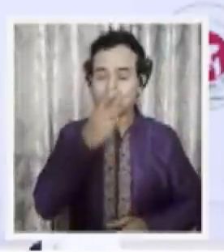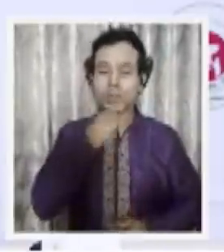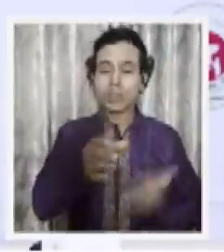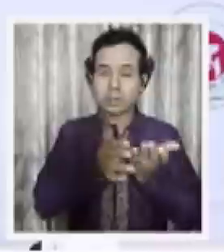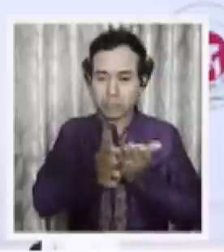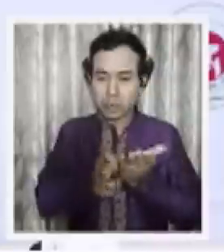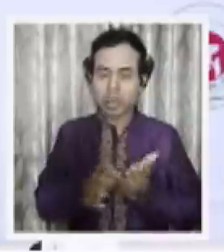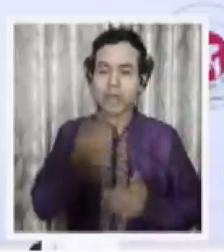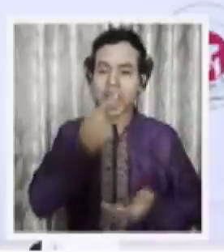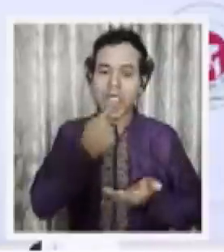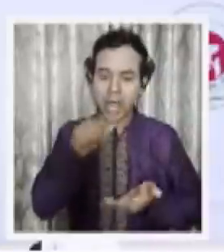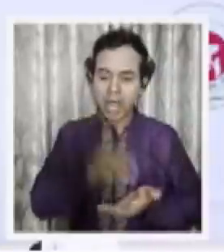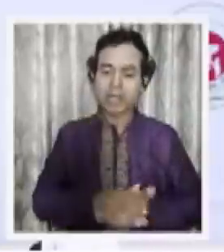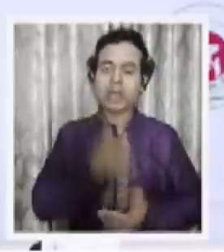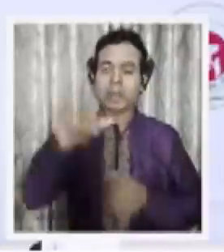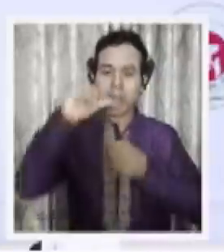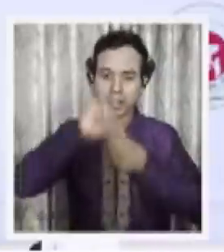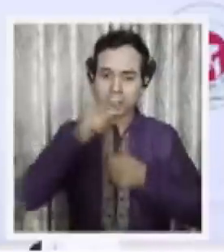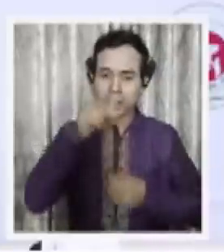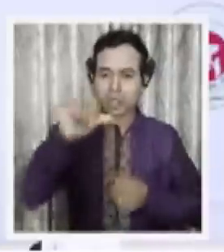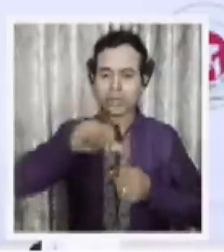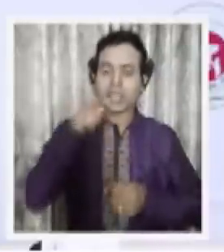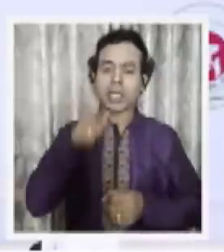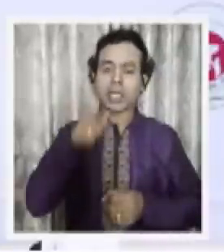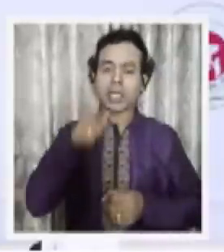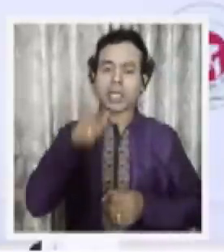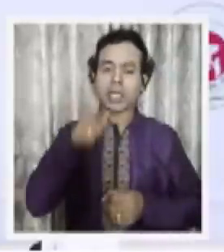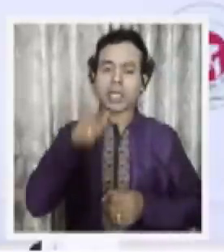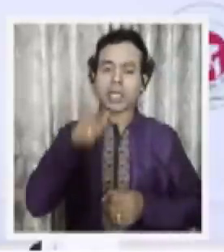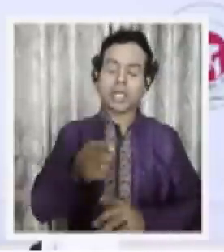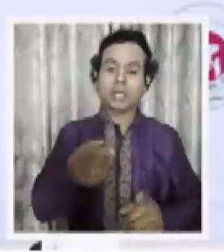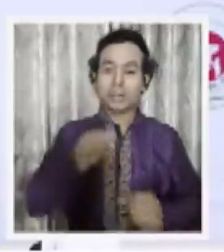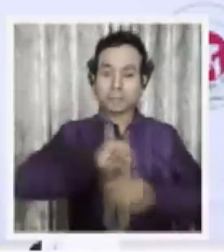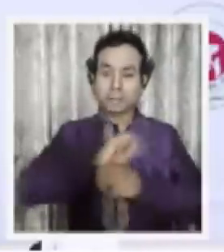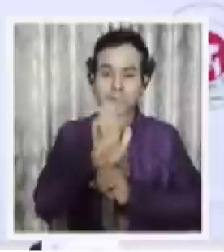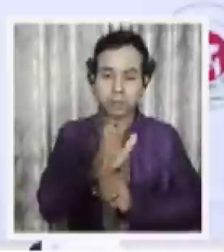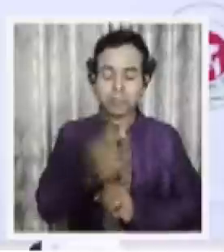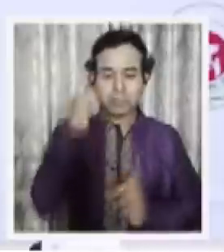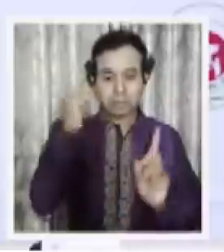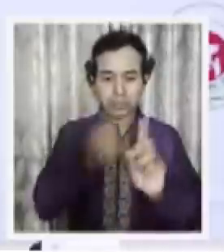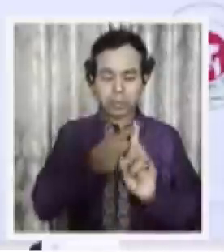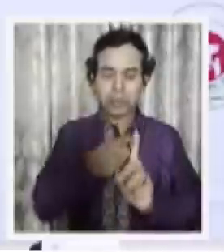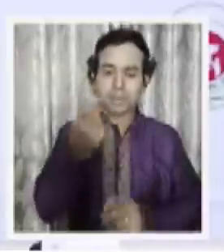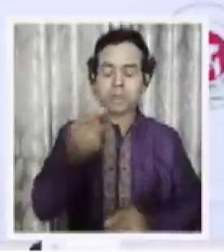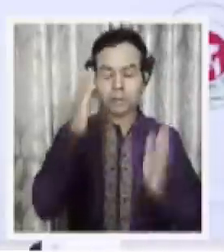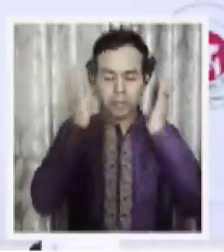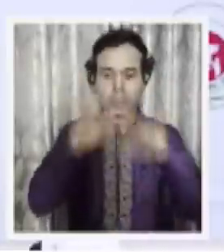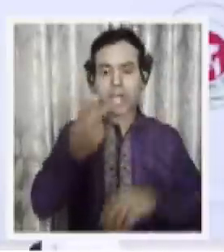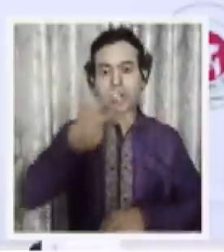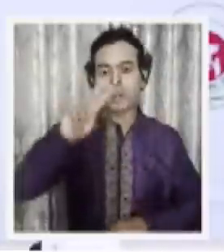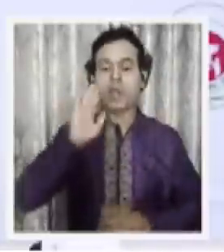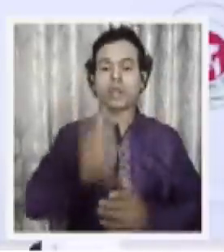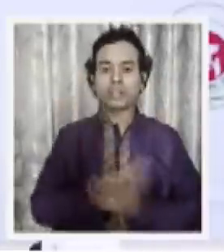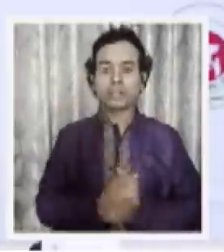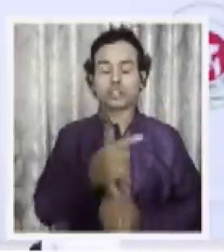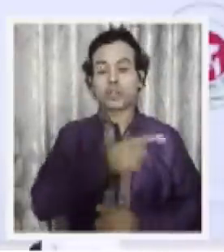হলে জটিলতা বৃদ্ধি পায়। কাজেই আপনারা সবাই সুস্থ থাকবার জন্য সচেতন হন, সতর্ক